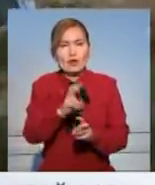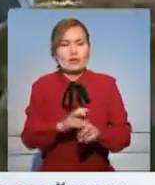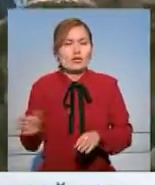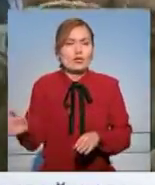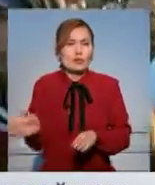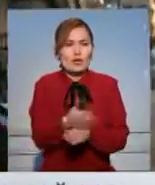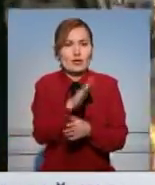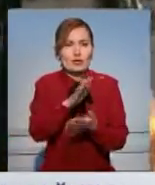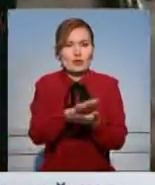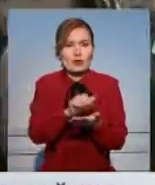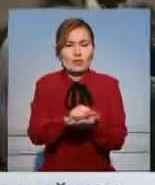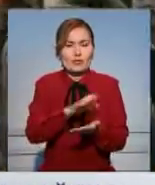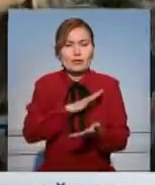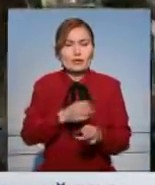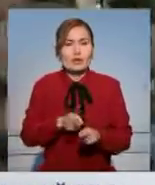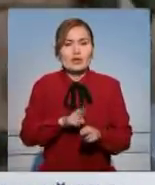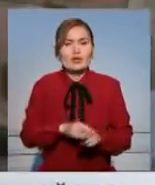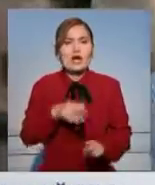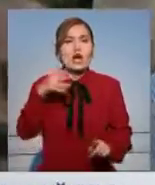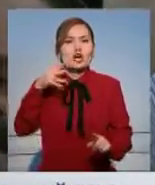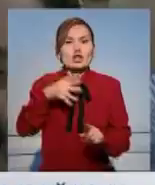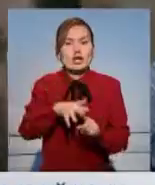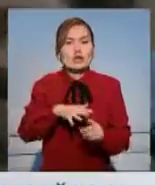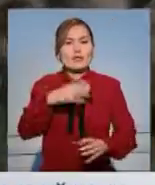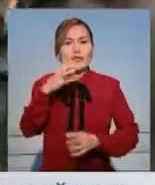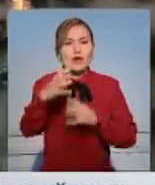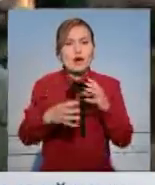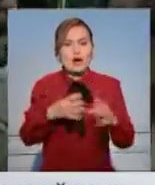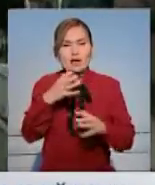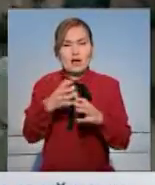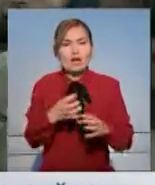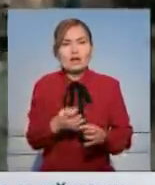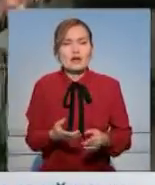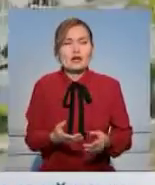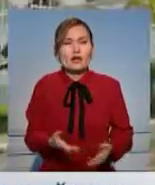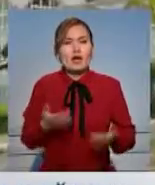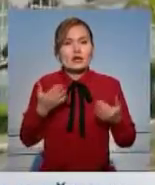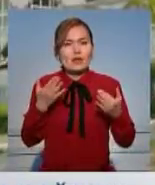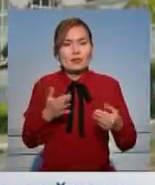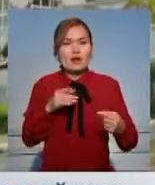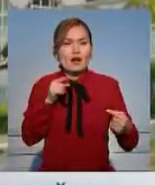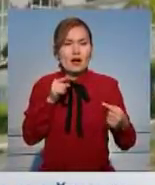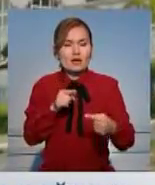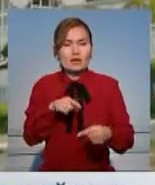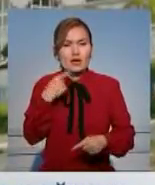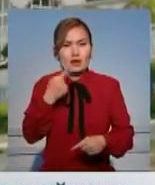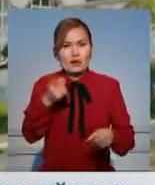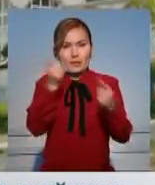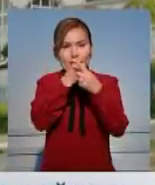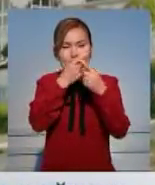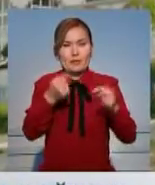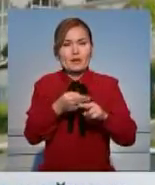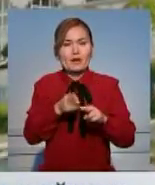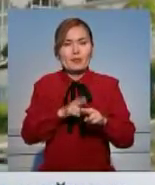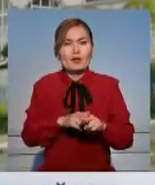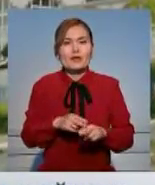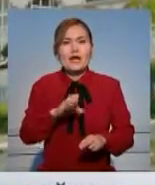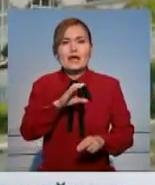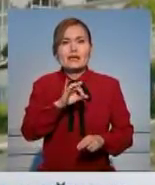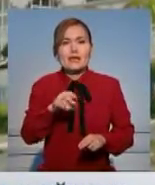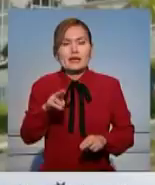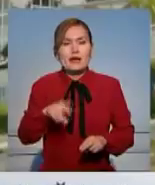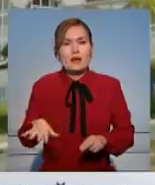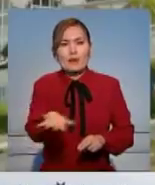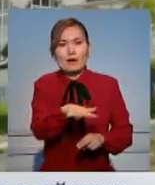хабарлады. Сирия үкіметі шабуыл халықаралық құқыққа қайшы екендігін мәлімдеп отыр. Ресми Анкара АҚШ бастаған коалициялық